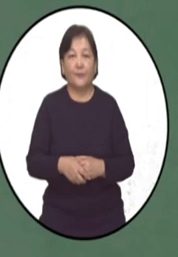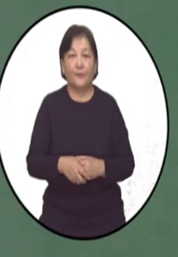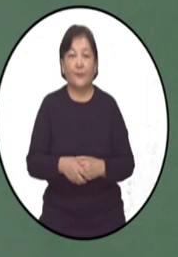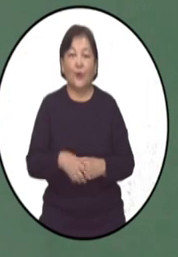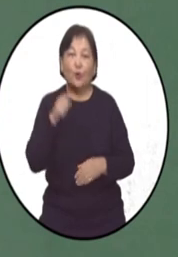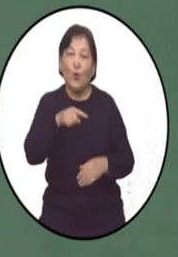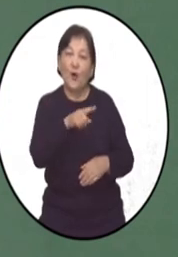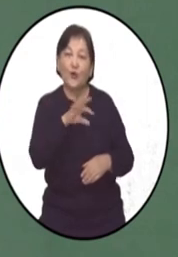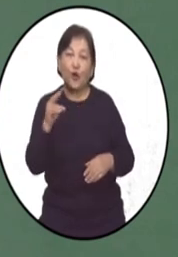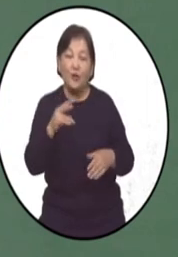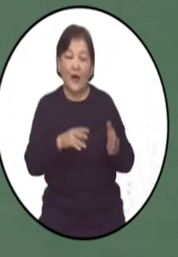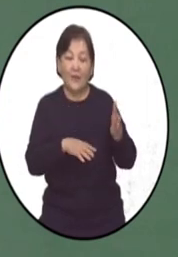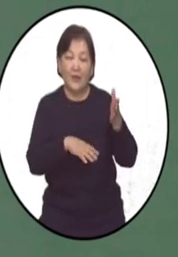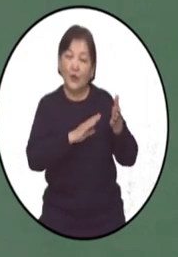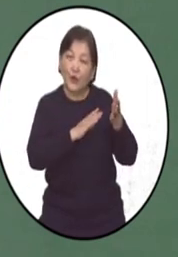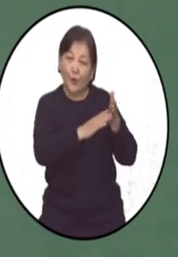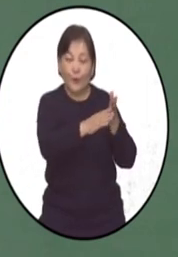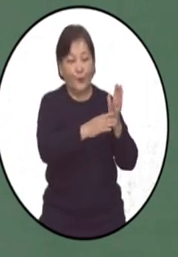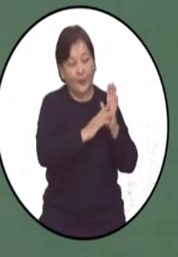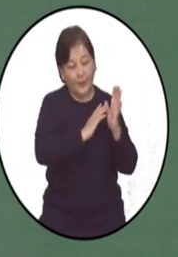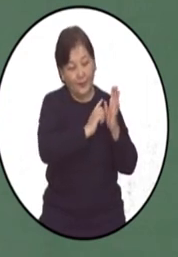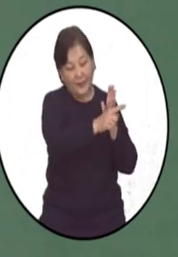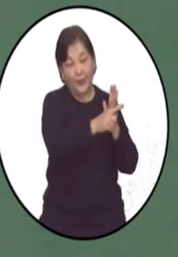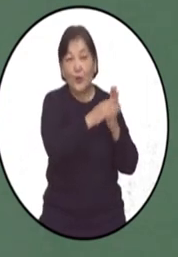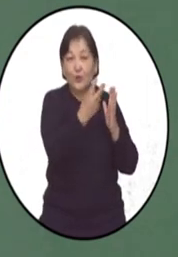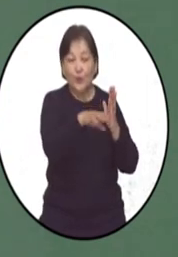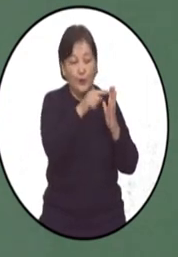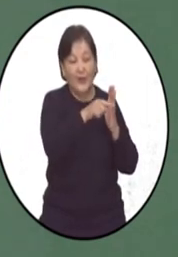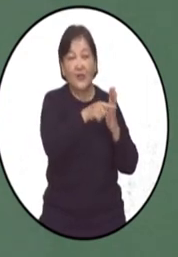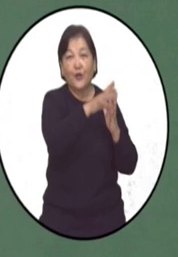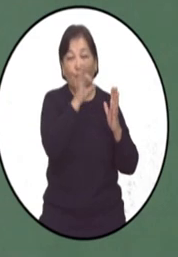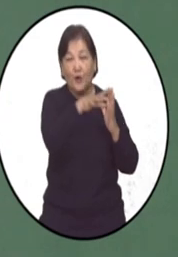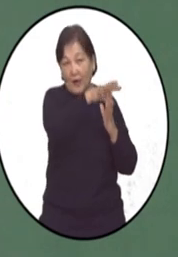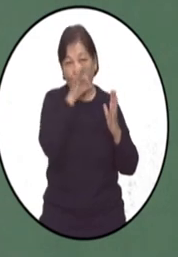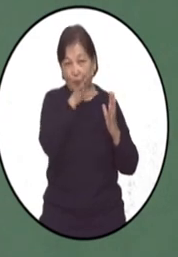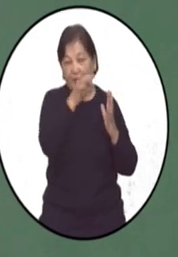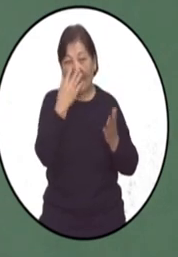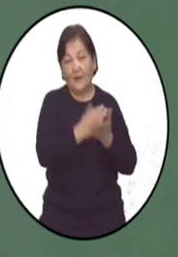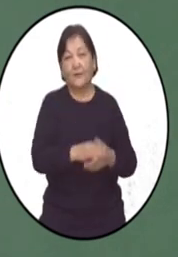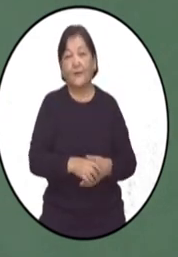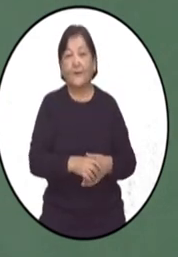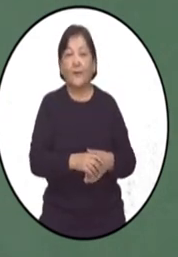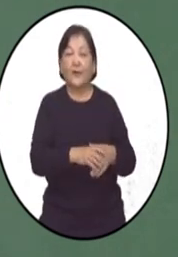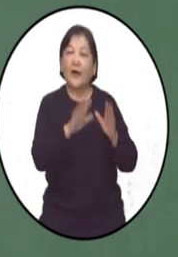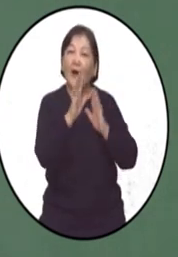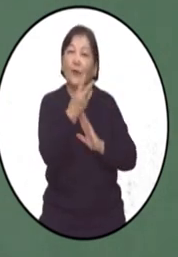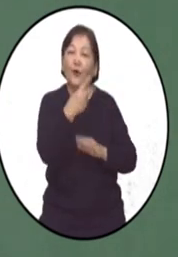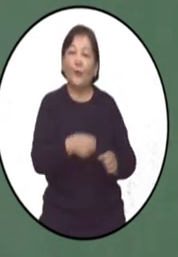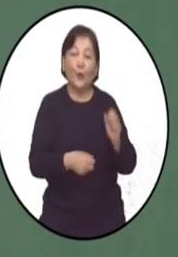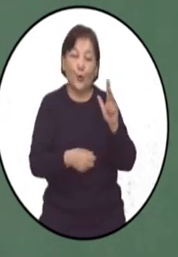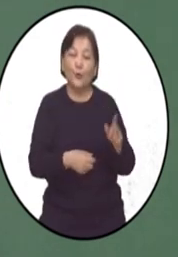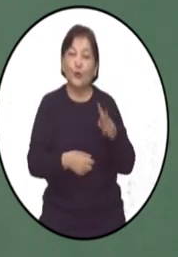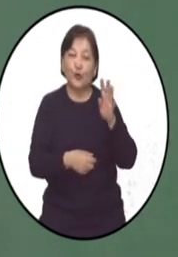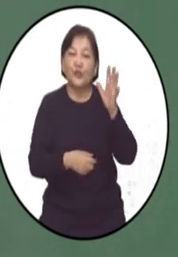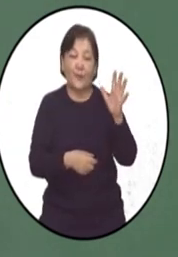тухайн тооныхоо сүүлийн оронгийн дараад үүсэж байгаа тоог нь авч үзэд яваад байна. За тэгэхээр 12345 хамгийн сүүлийн